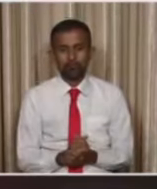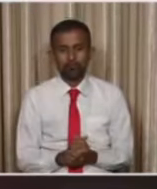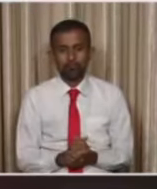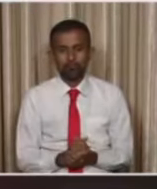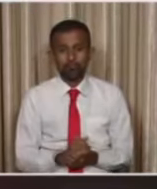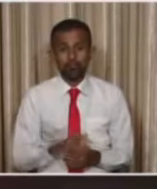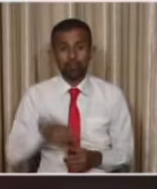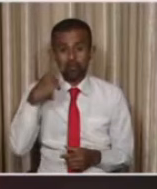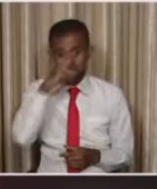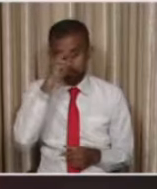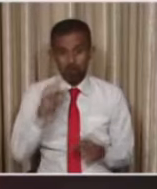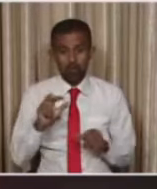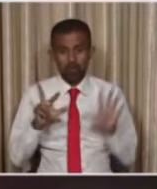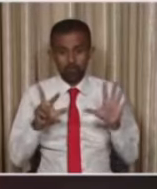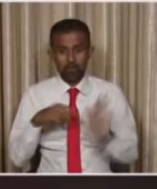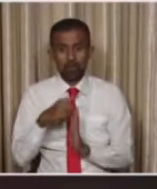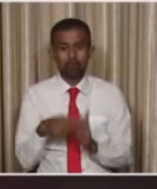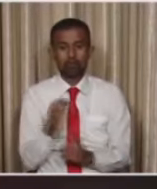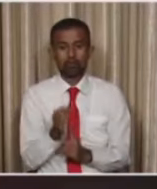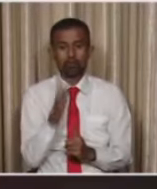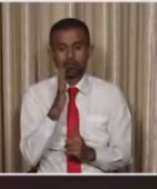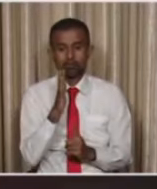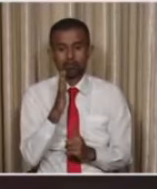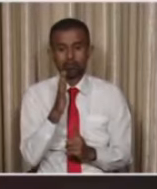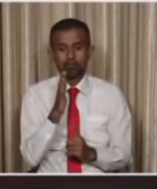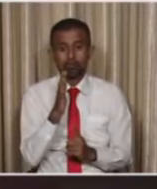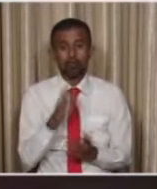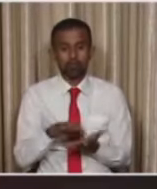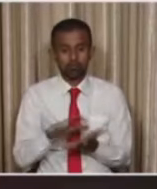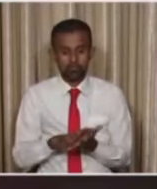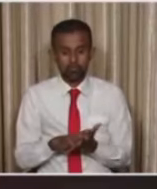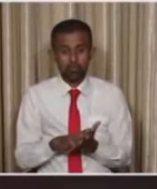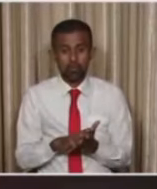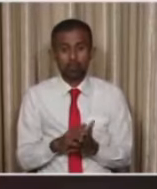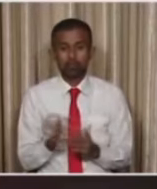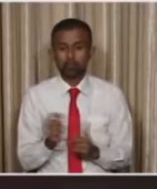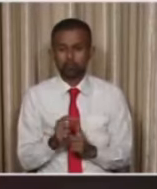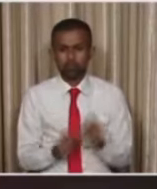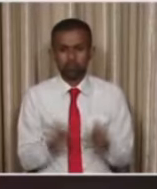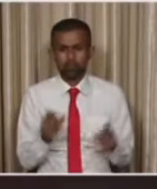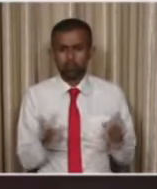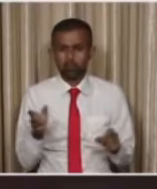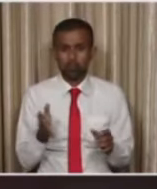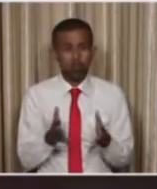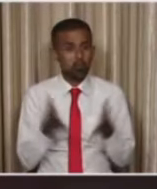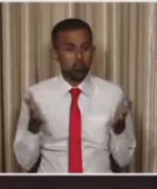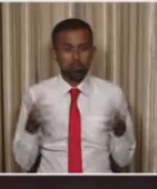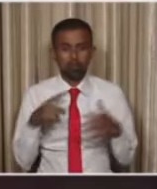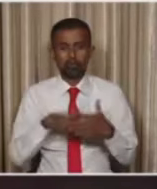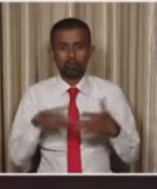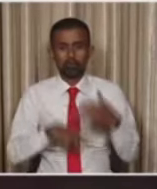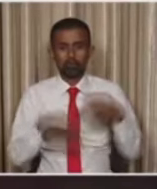ඊළඟ මාසේ 8 වෙනිදාට මේ රටේ ජනාධිපතිවරයා වෙන කවුරුත් නෙමෙයි මේ රටේ පුංචි මිනිස්සුන්ගේ අතිමහත් බහුතර